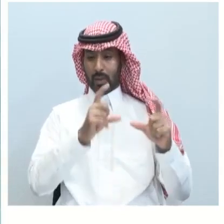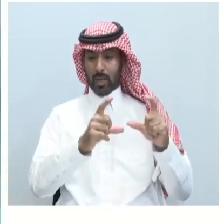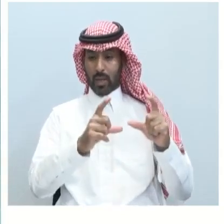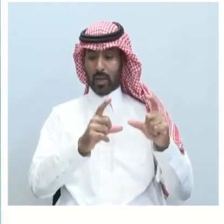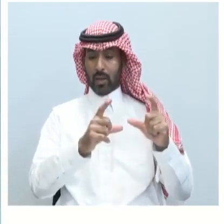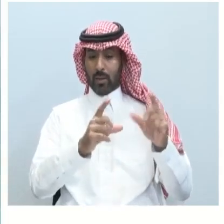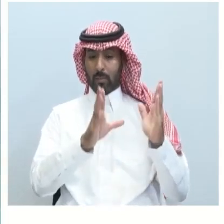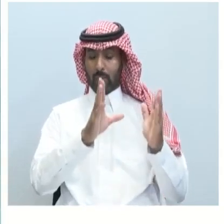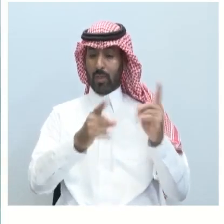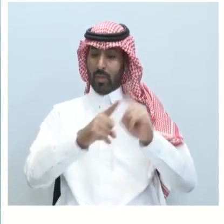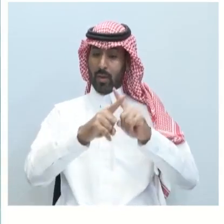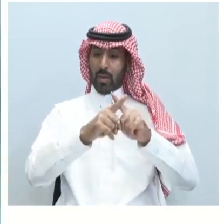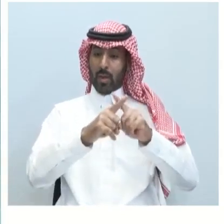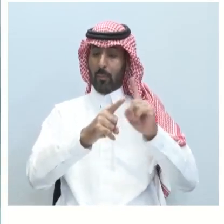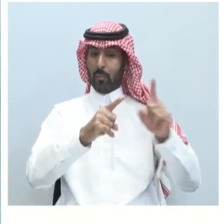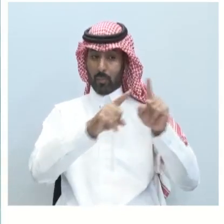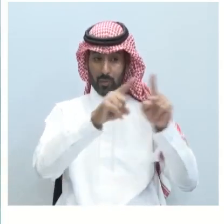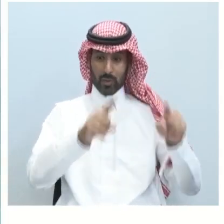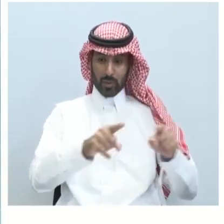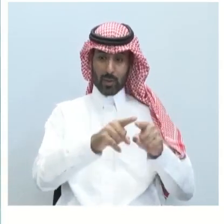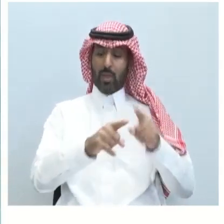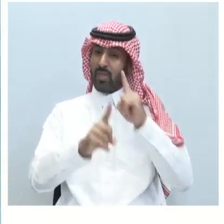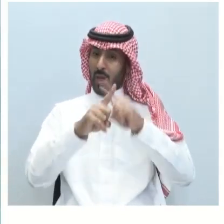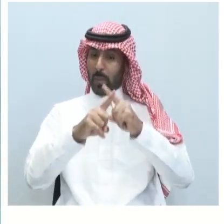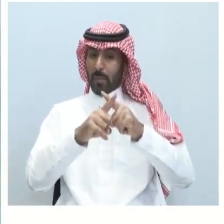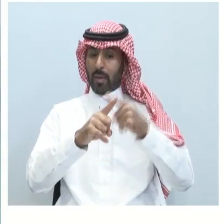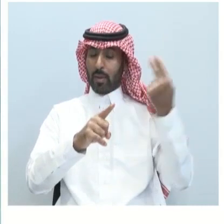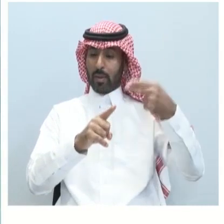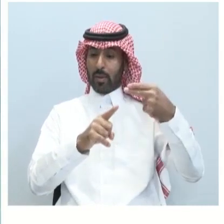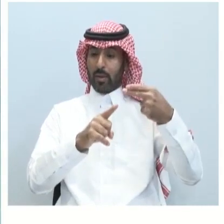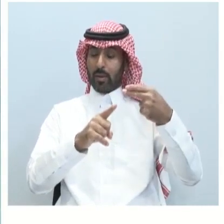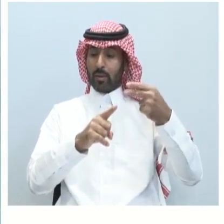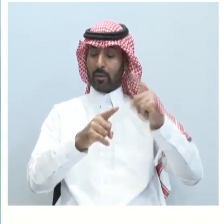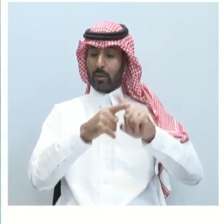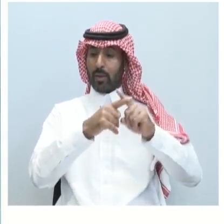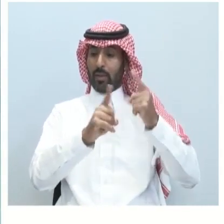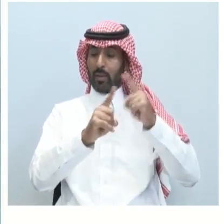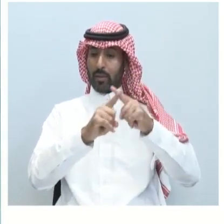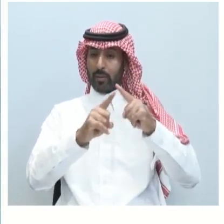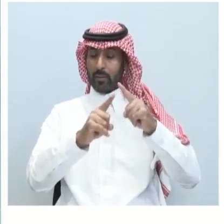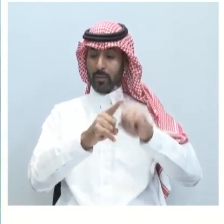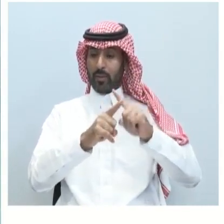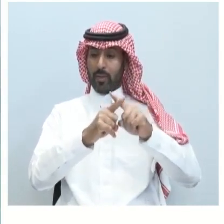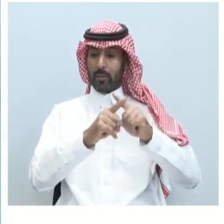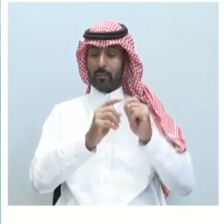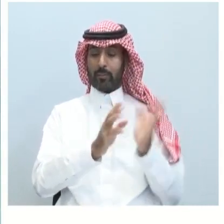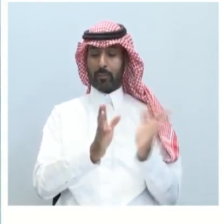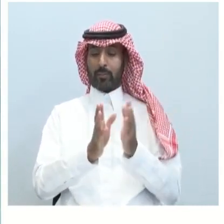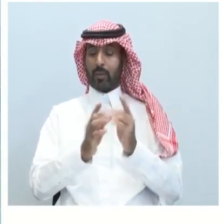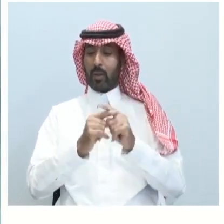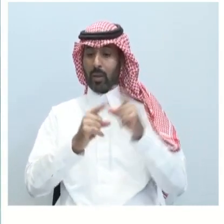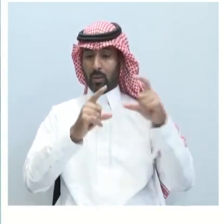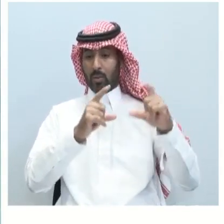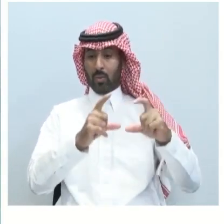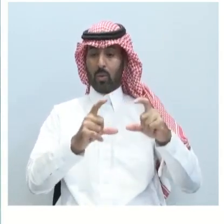انه في هنا مضروبا قوسين مربعين وبينهم فراغ معناته مضروبه ان العلاقه بينهم علاقه ضرب او العلامه بينهم علامه ضرب تركيز